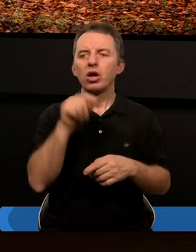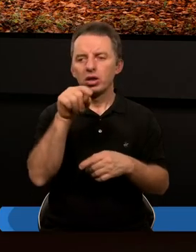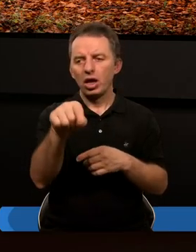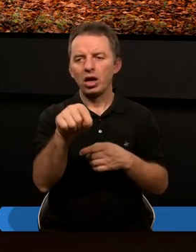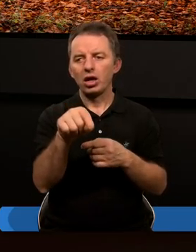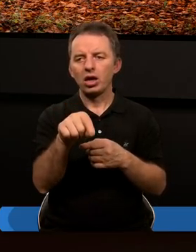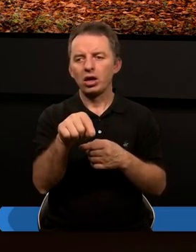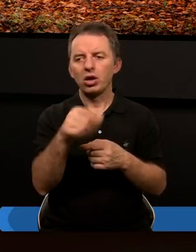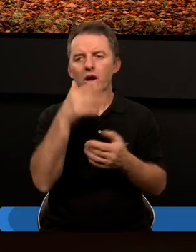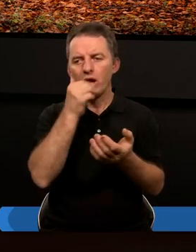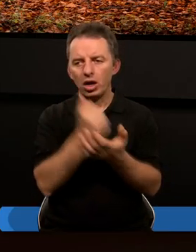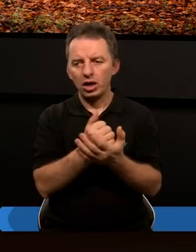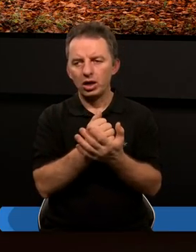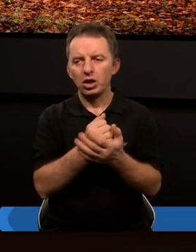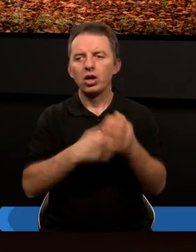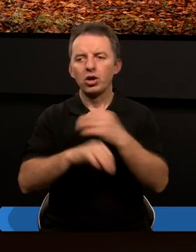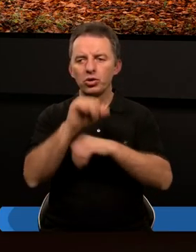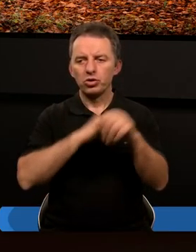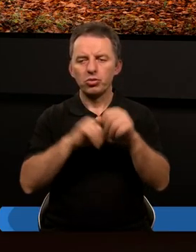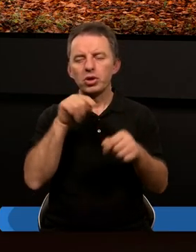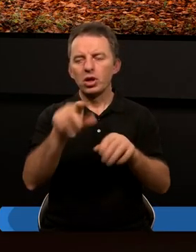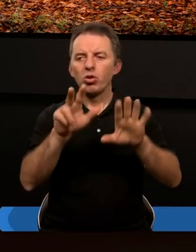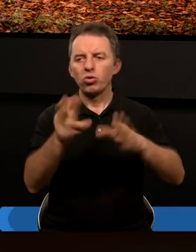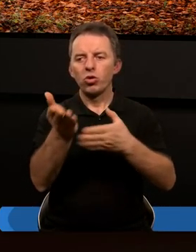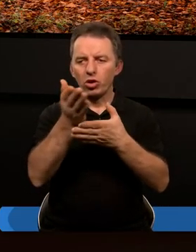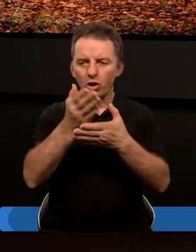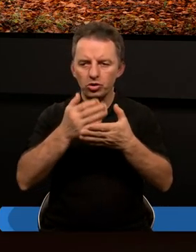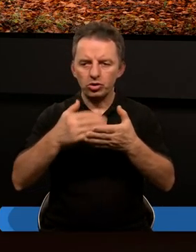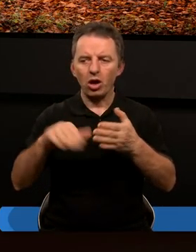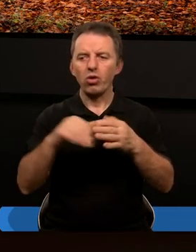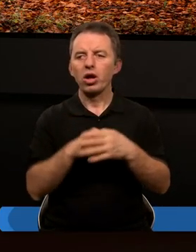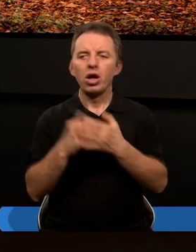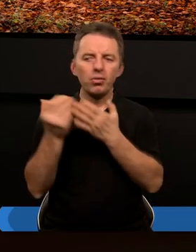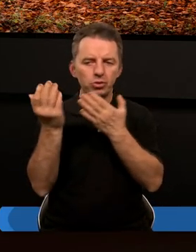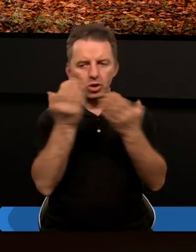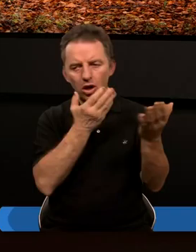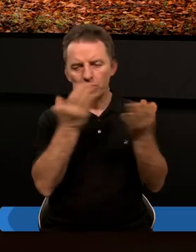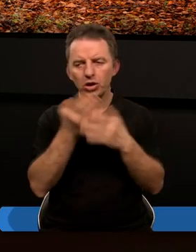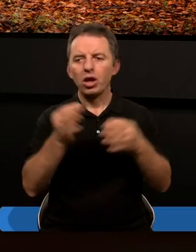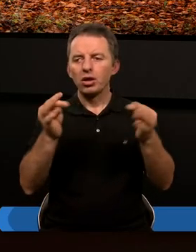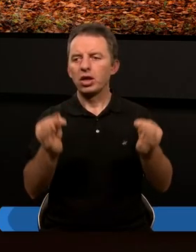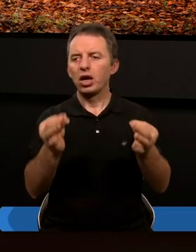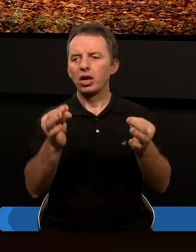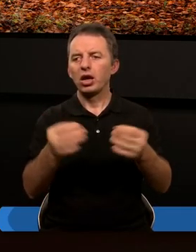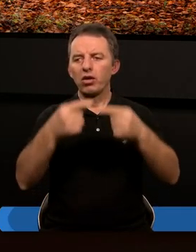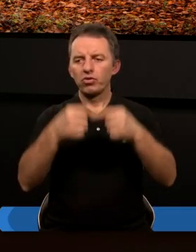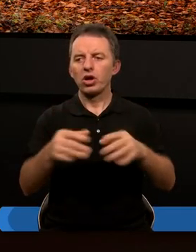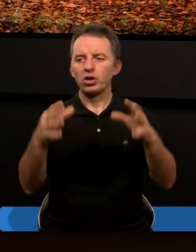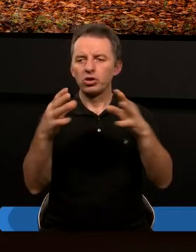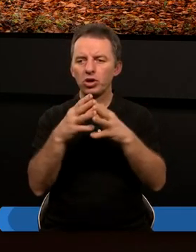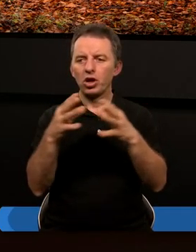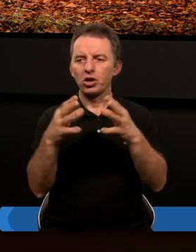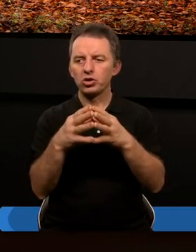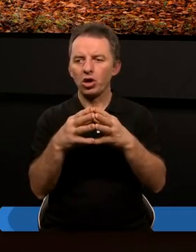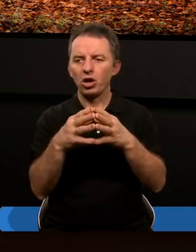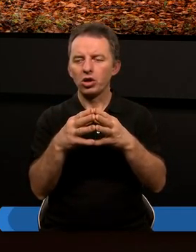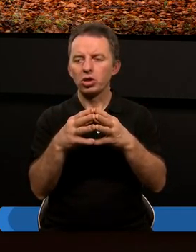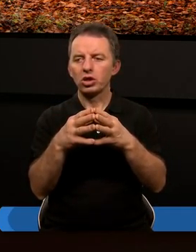tych listu do Rzymian, tego ósmego rozdziału. Przeczytajmy teraz wiersze dziesiąty